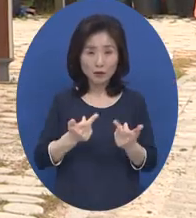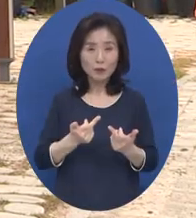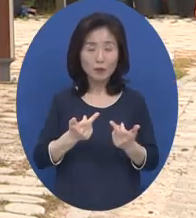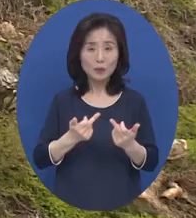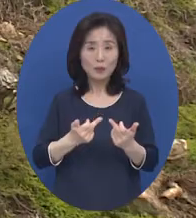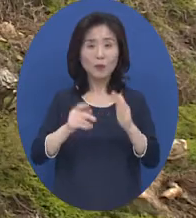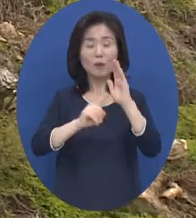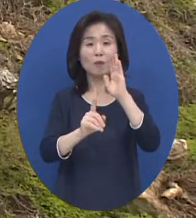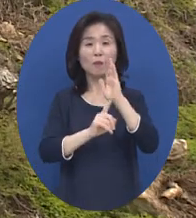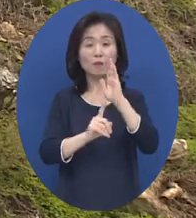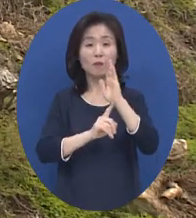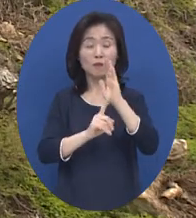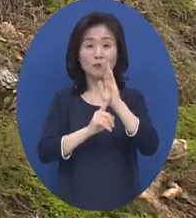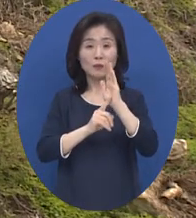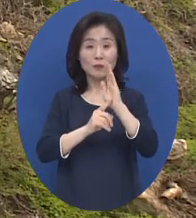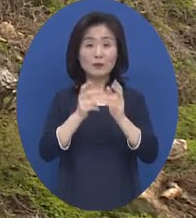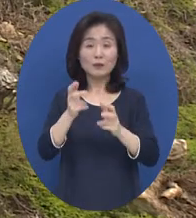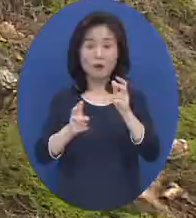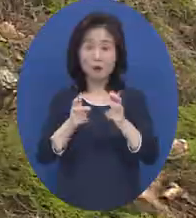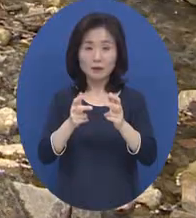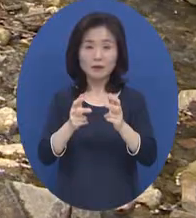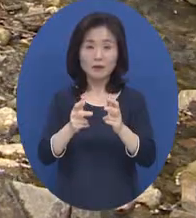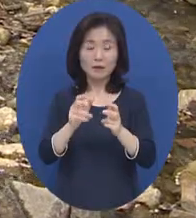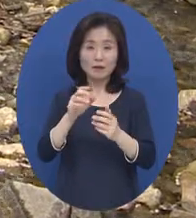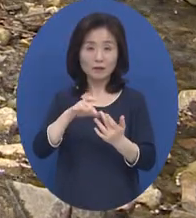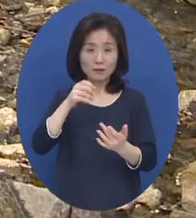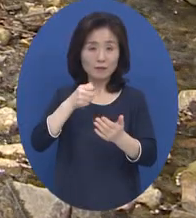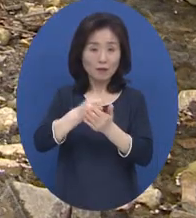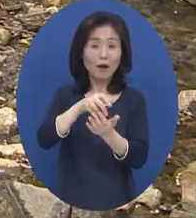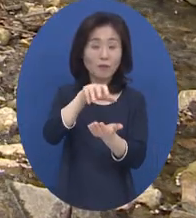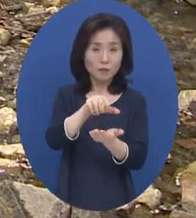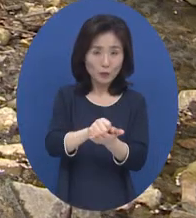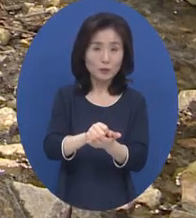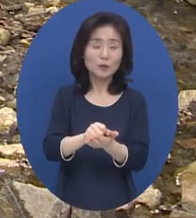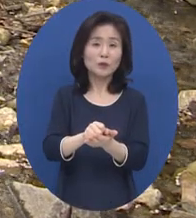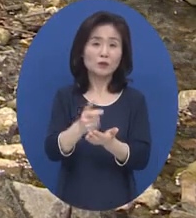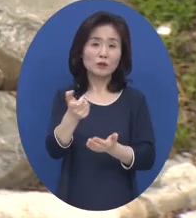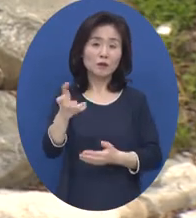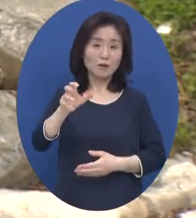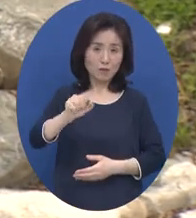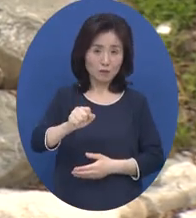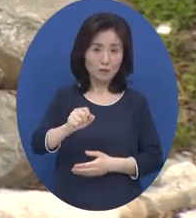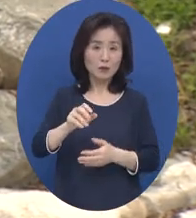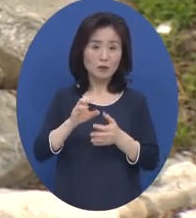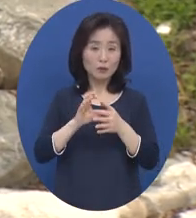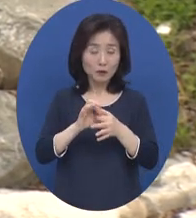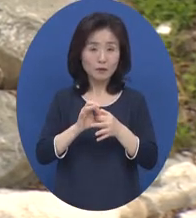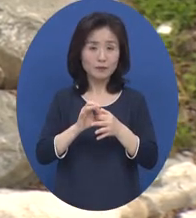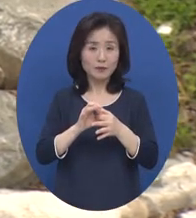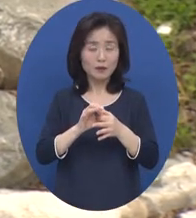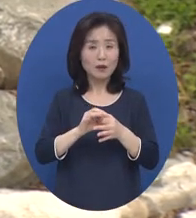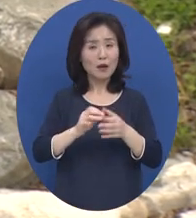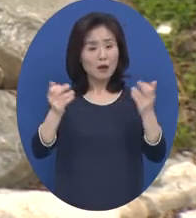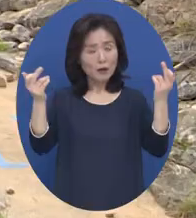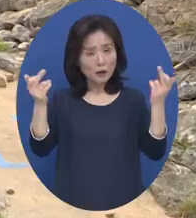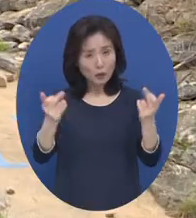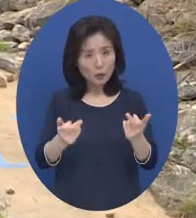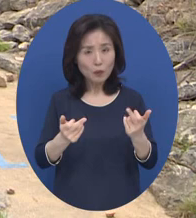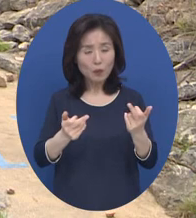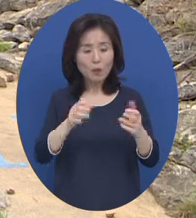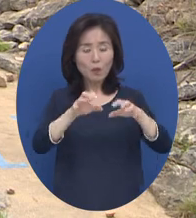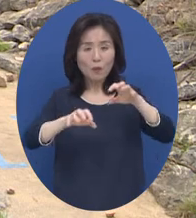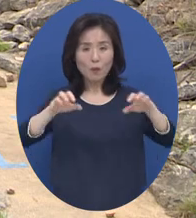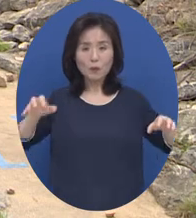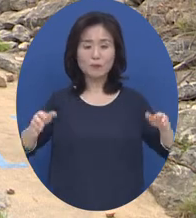지난해경기도클린밸리SOC사업대상으로선정된이사업은 60억원의예산으로일령리, 석현천,돌고개천지역을대상으로